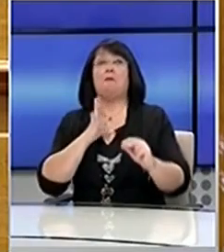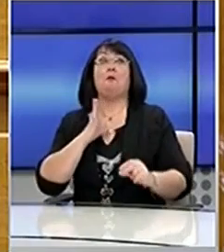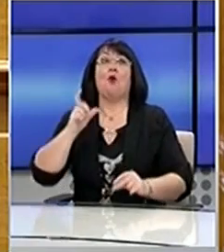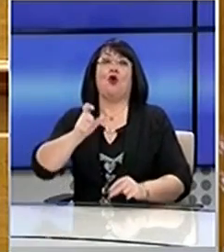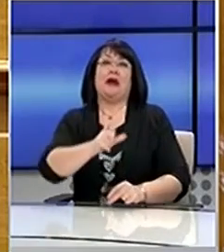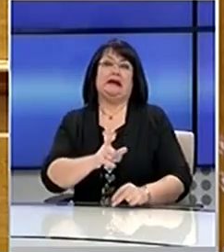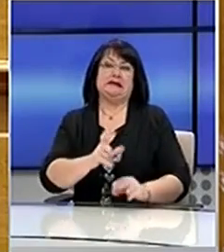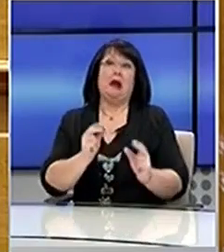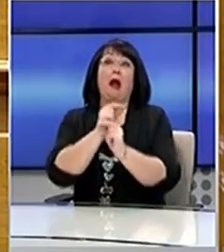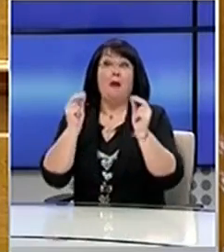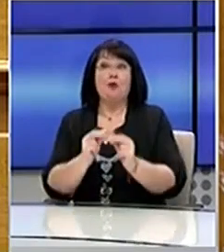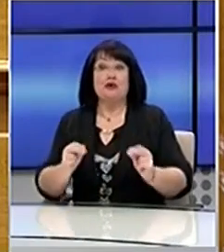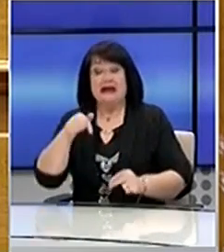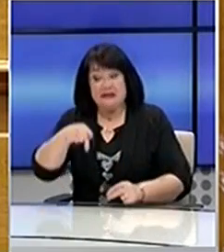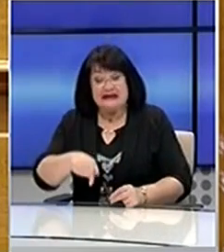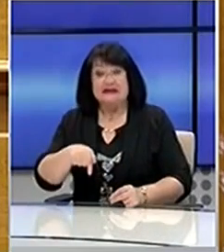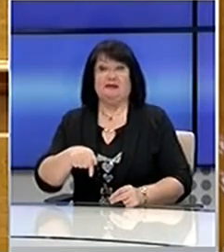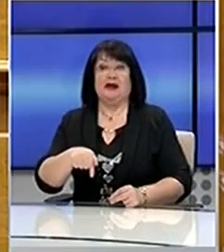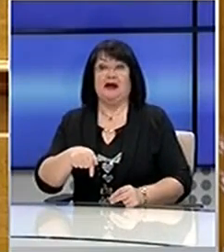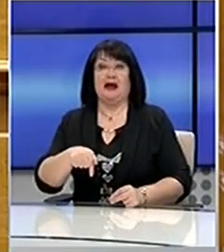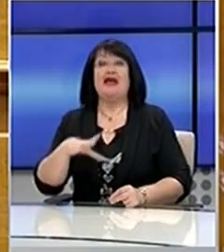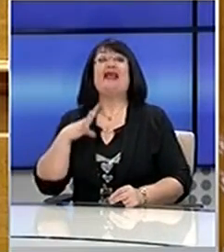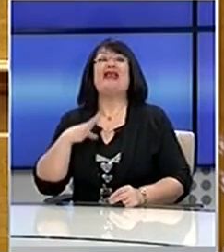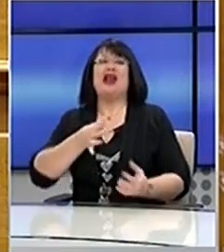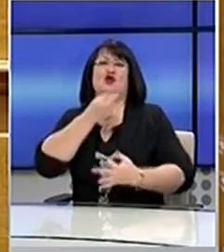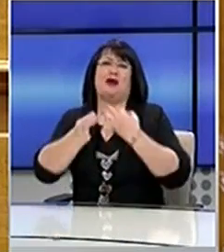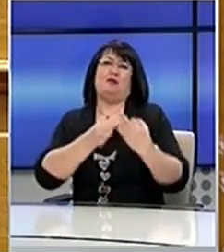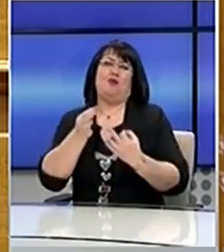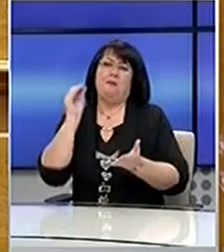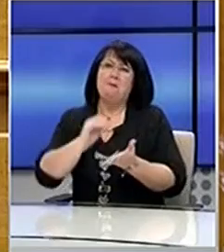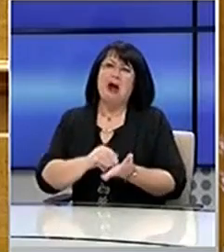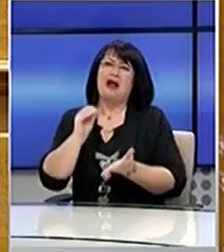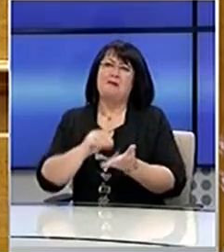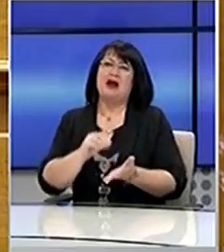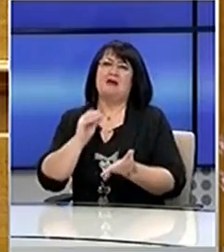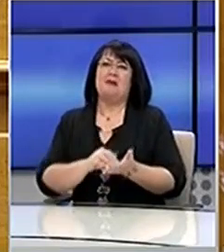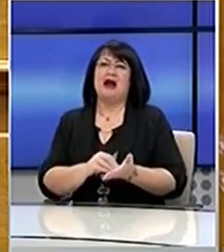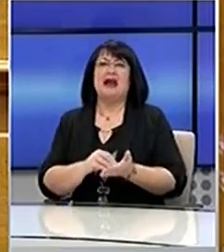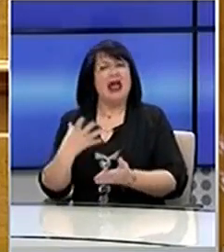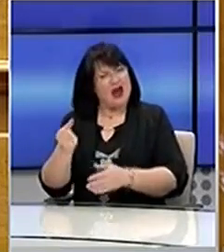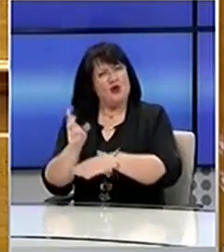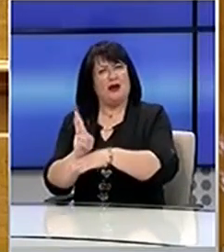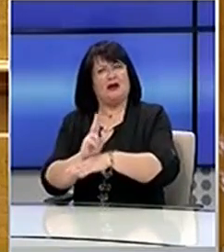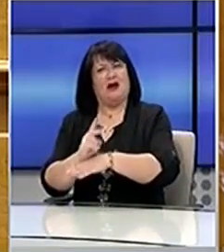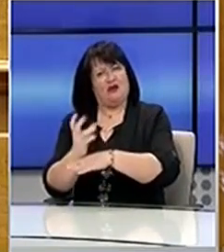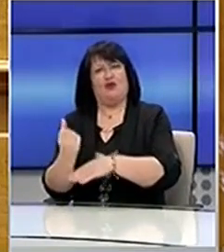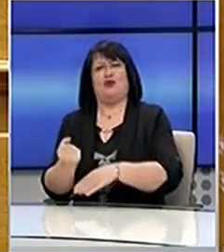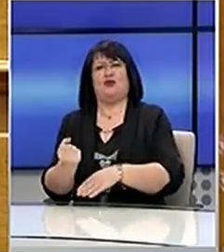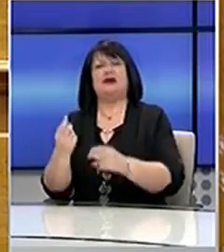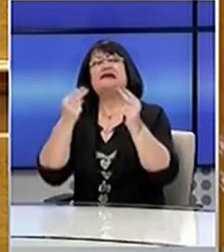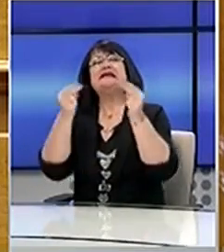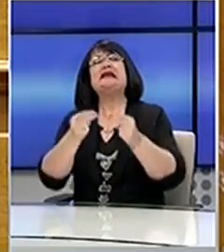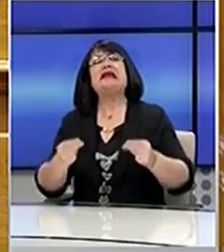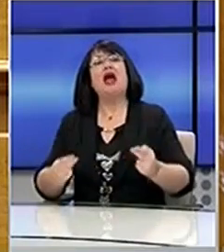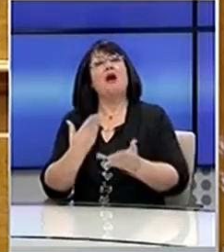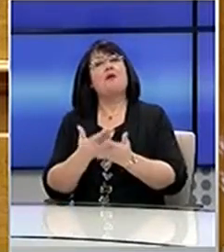Κατά συνέπεια, εγώ σήμερα, αντί να παραθέσω ακόμα μια φορά, και έχω μαζί μου όλα τα